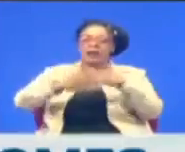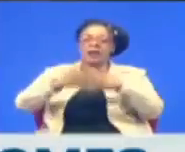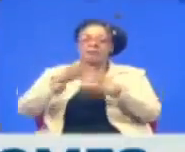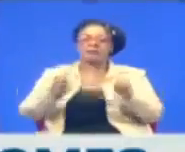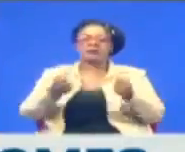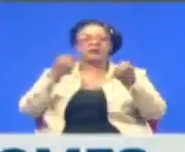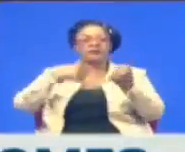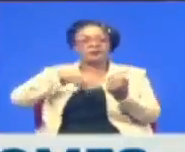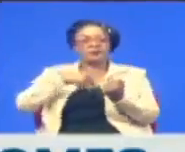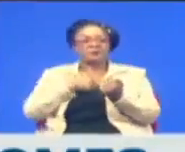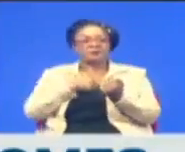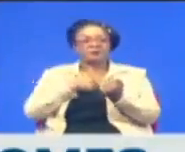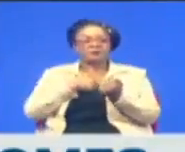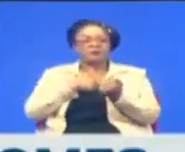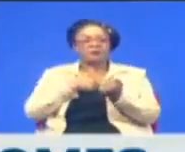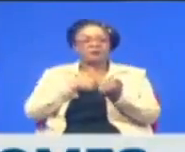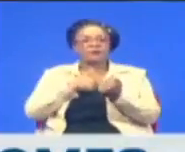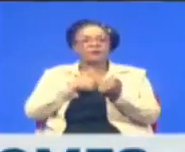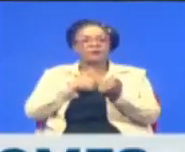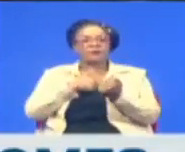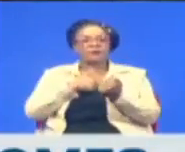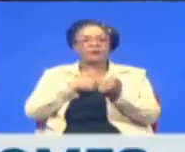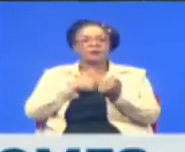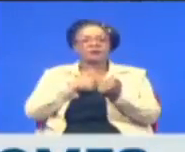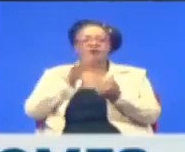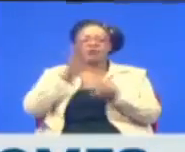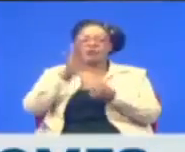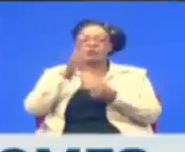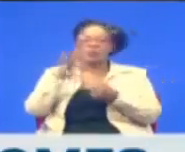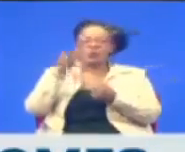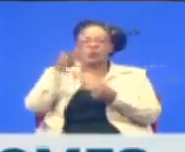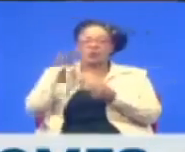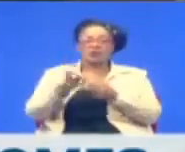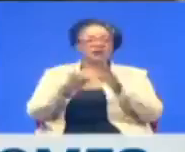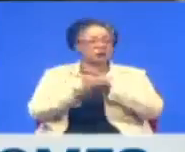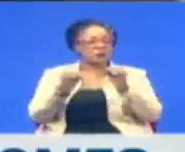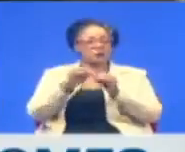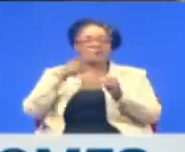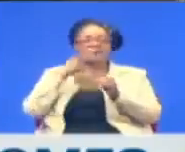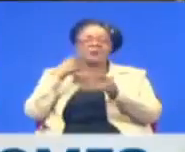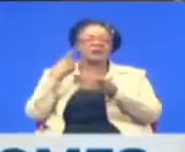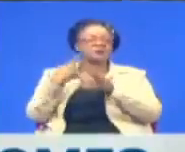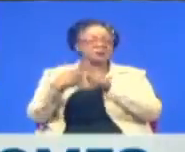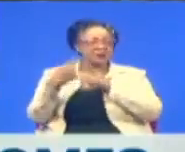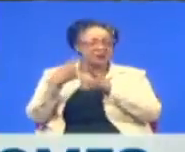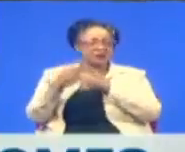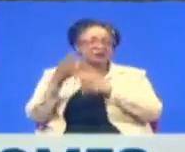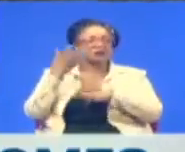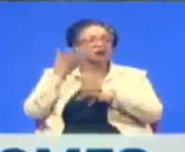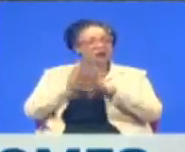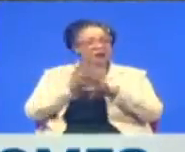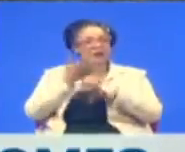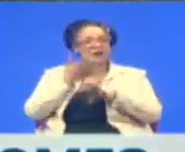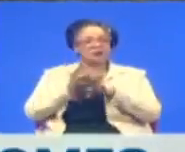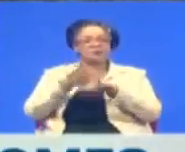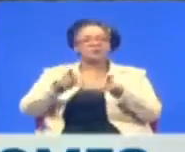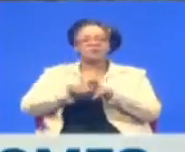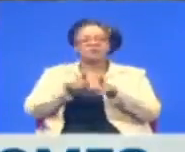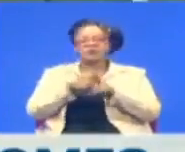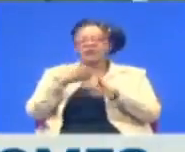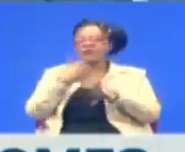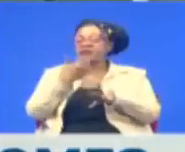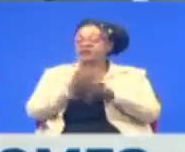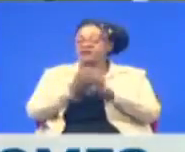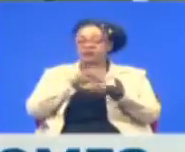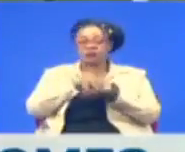wakaniokoa. For the non-Kenyans, they say their experiences have been difficult as they have had to endure tough